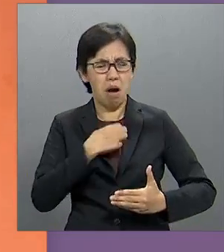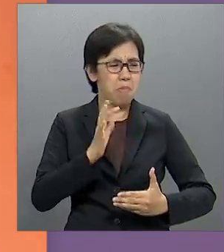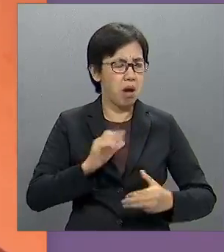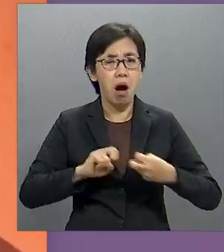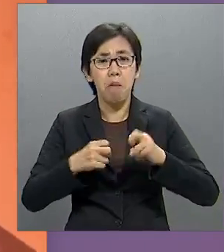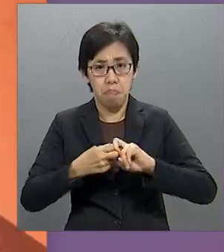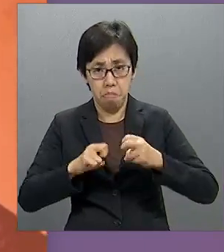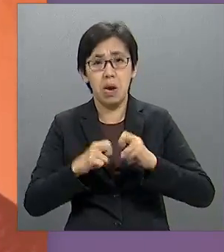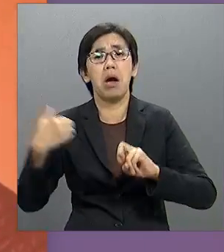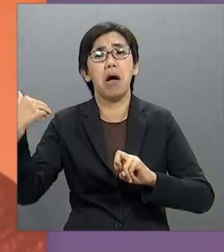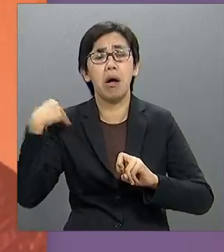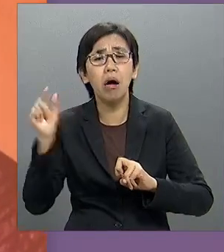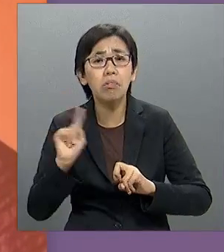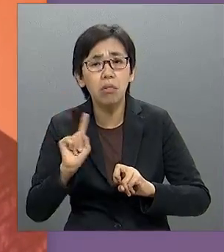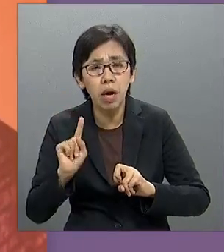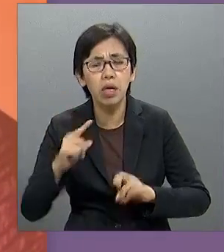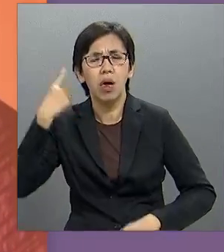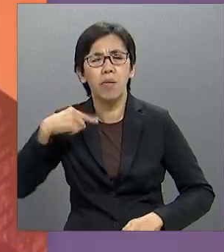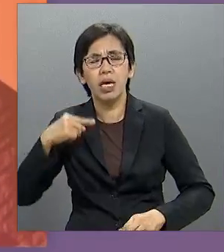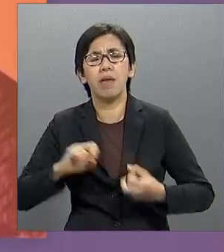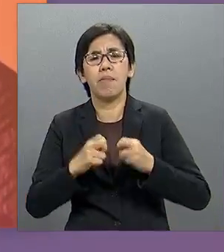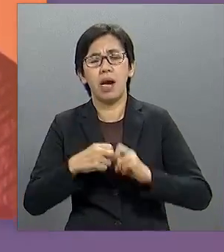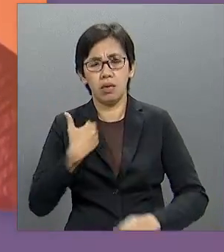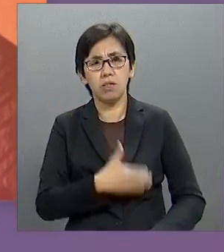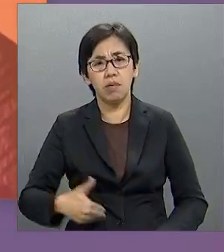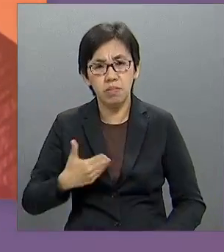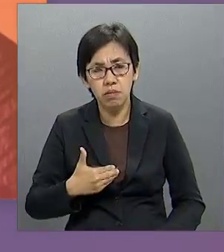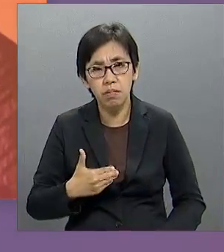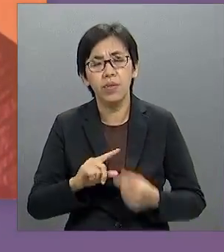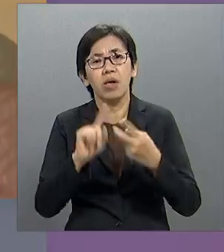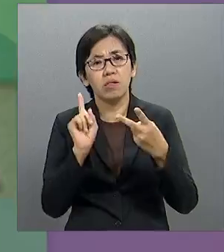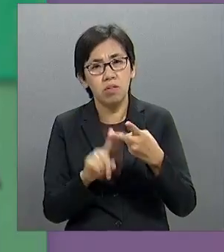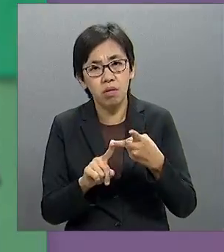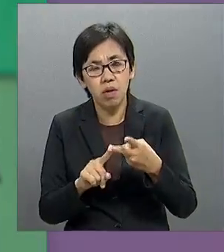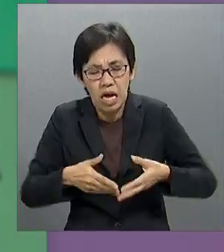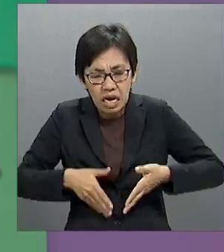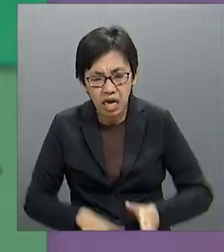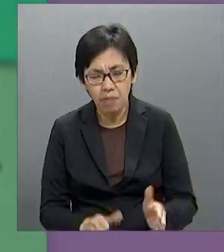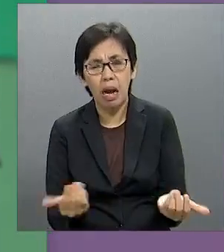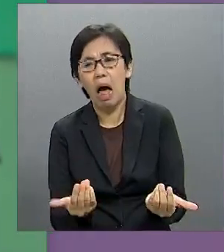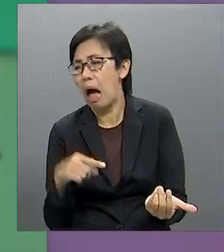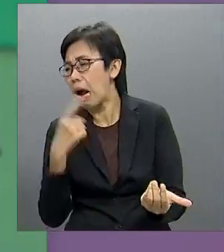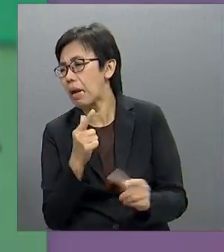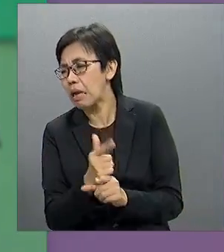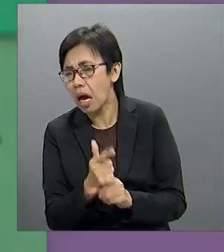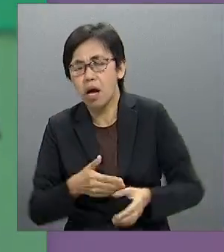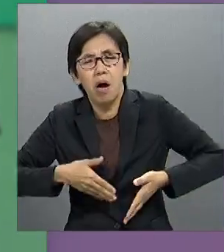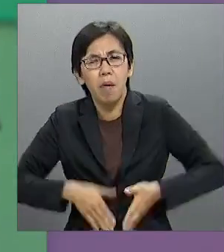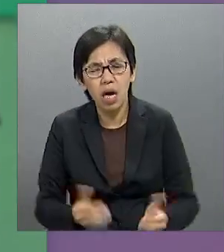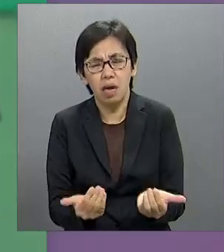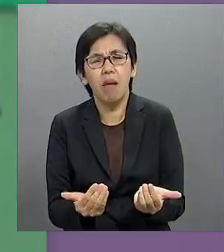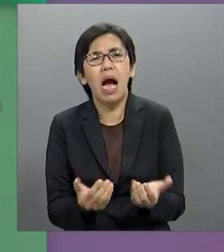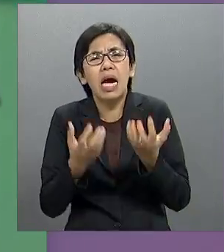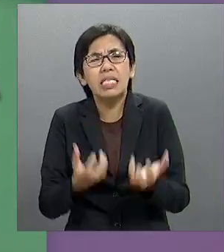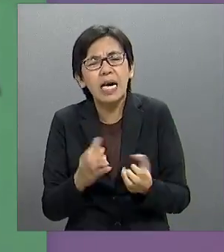ทั้งในเรื่องของสุขภาพของผู้หญิงโดยตรงยังส่งผลต่อการเกิดที่มีคุณภาพน้ำหนักแรกคลอดต่ำถูกทอดทิ้ง